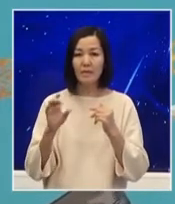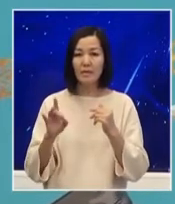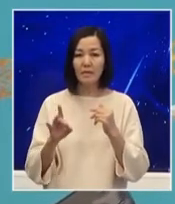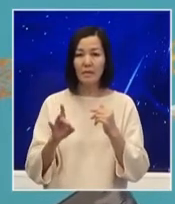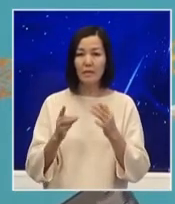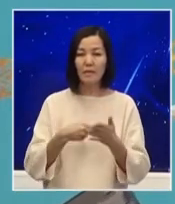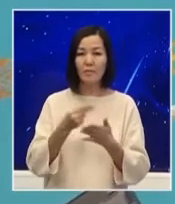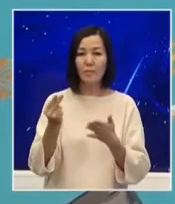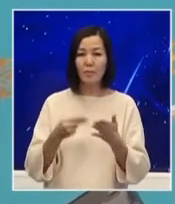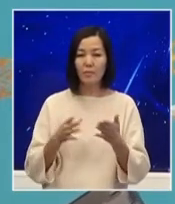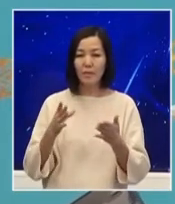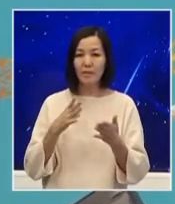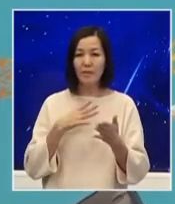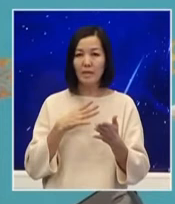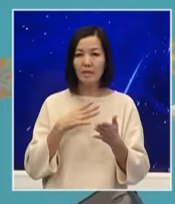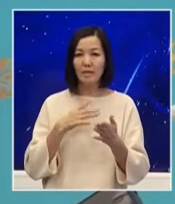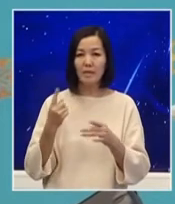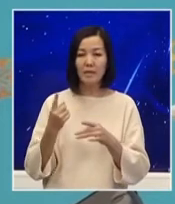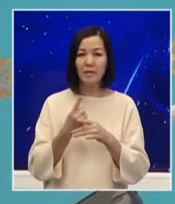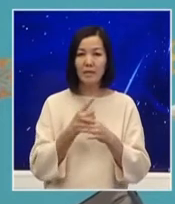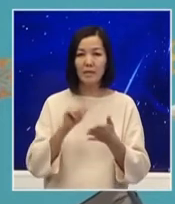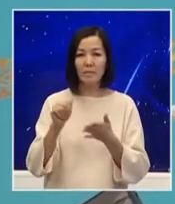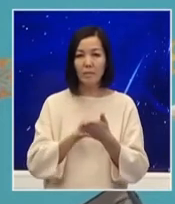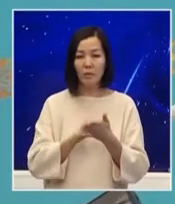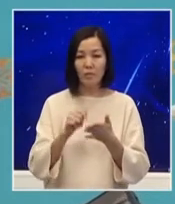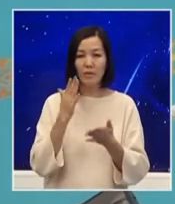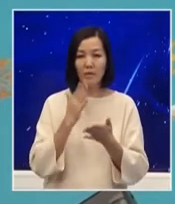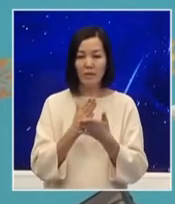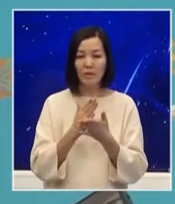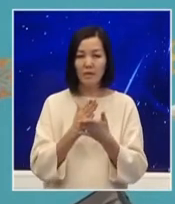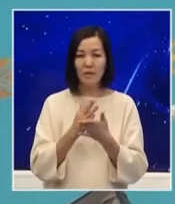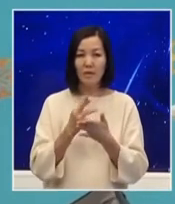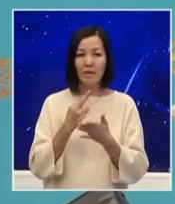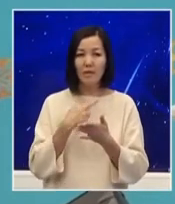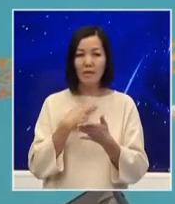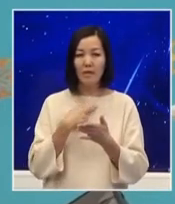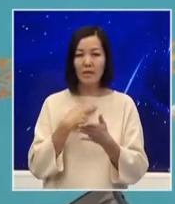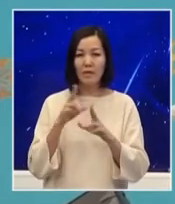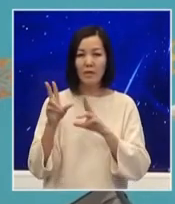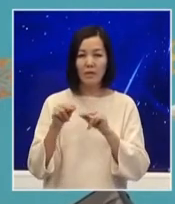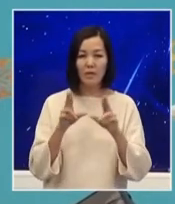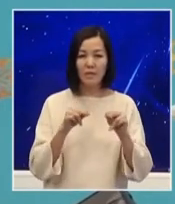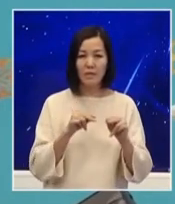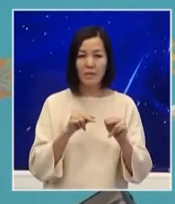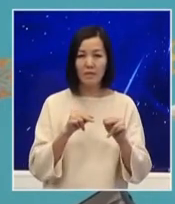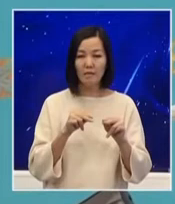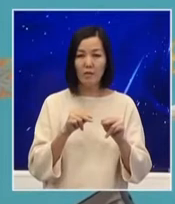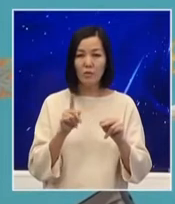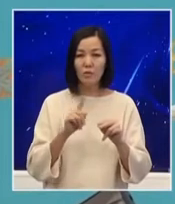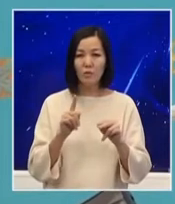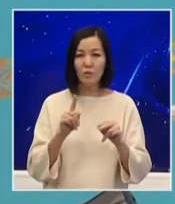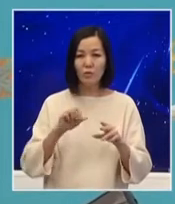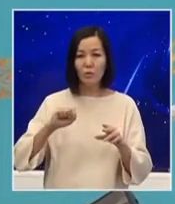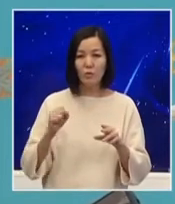подпись стоит на этом единственном документе. И я имел счастье с ним